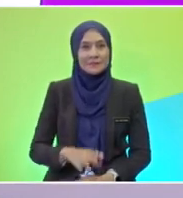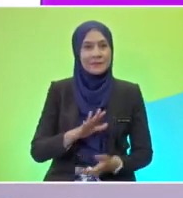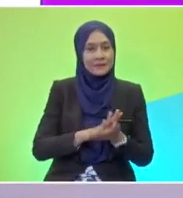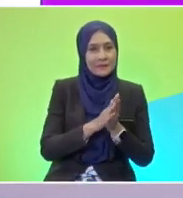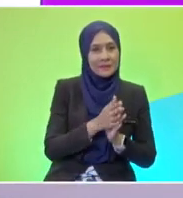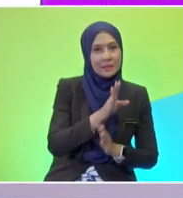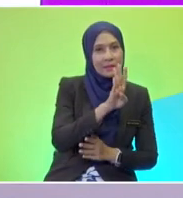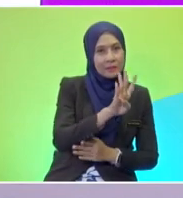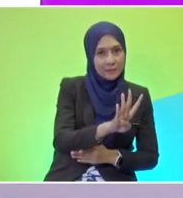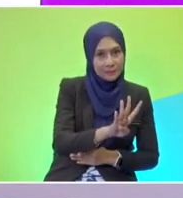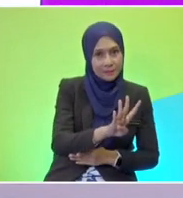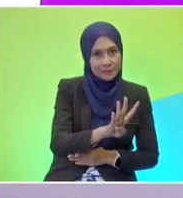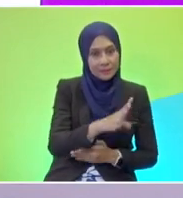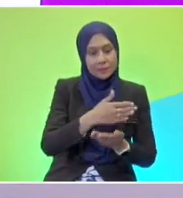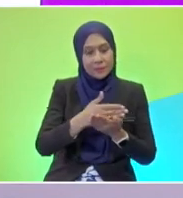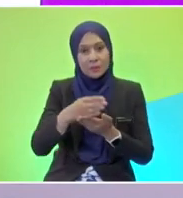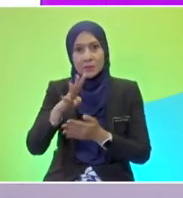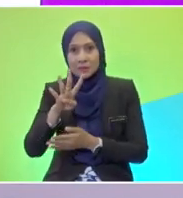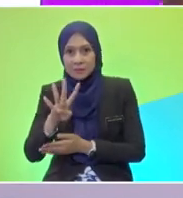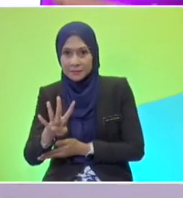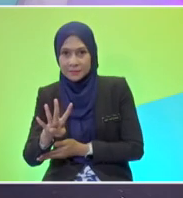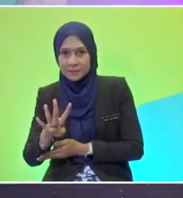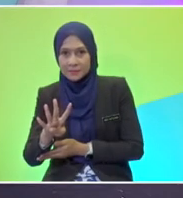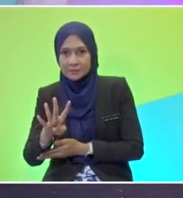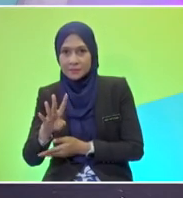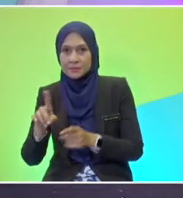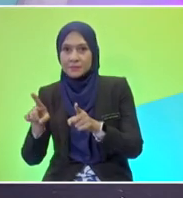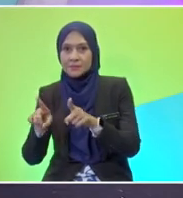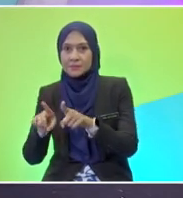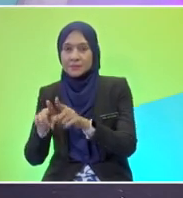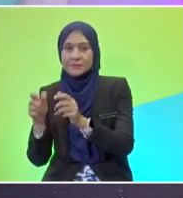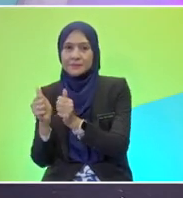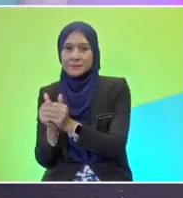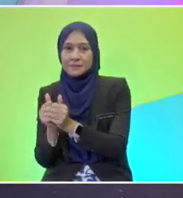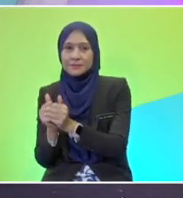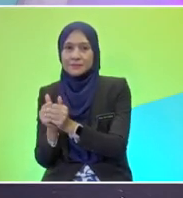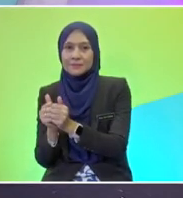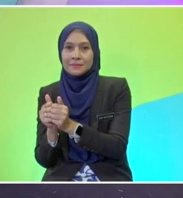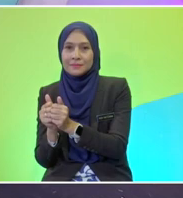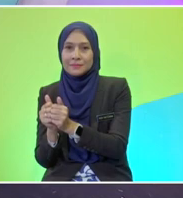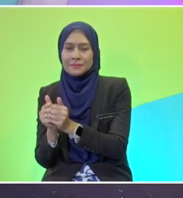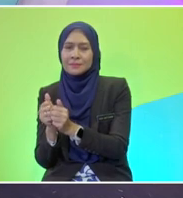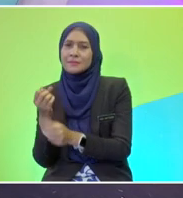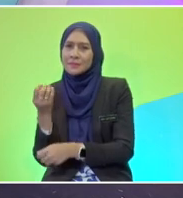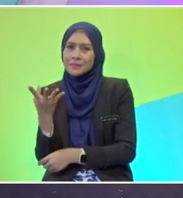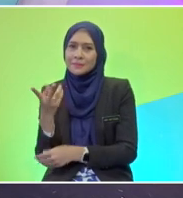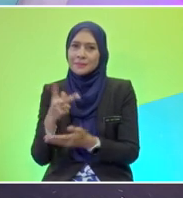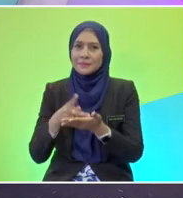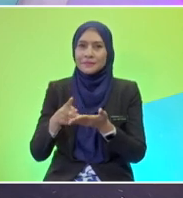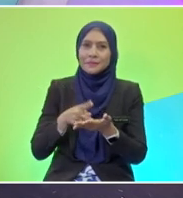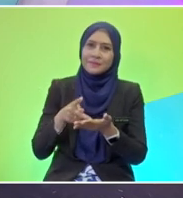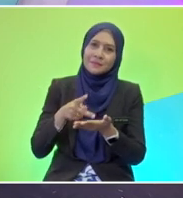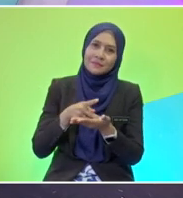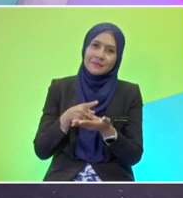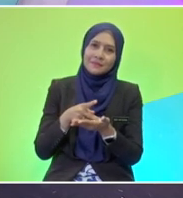makan semuanya masuk dalam perut Kak Syafiqah. Dah masuk dalam perut Kak Fika. Berapa murid yang tinggal? Mana? Cuba tengok ada tak. Saya rasa